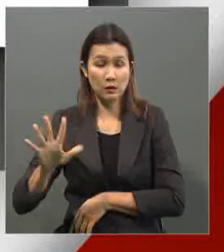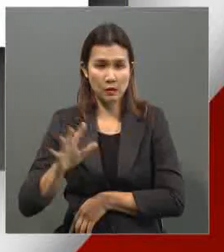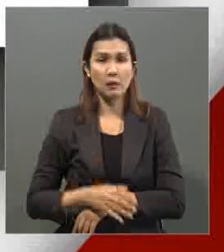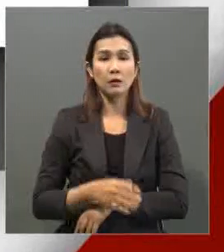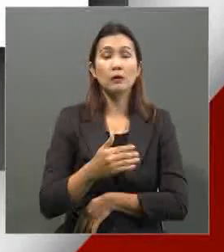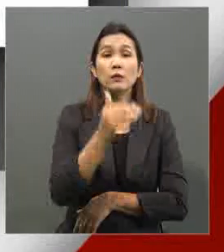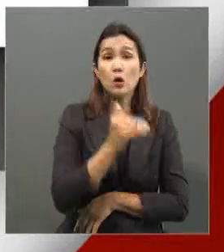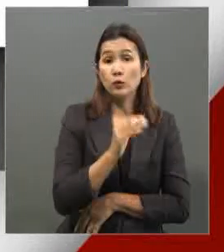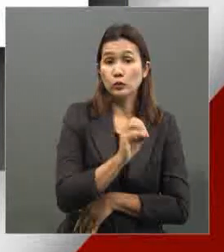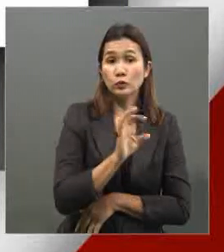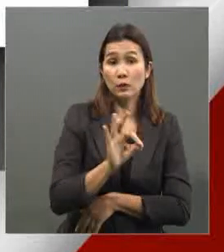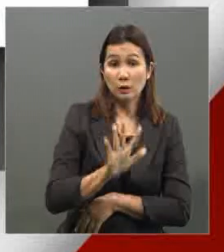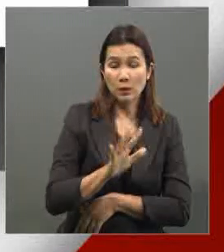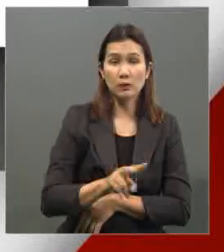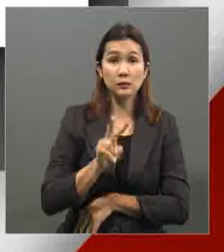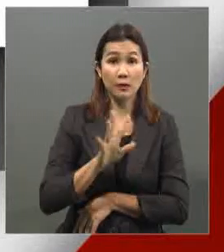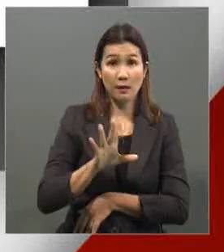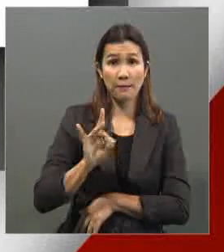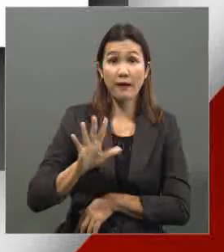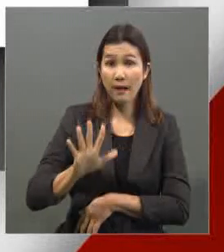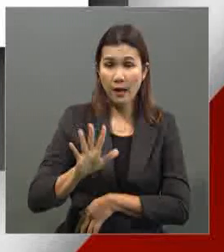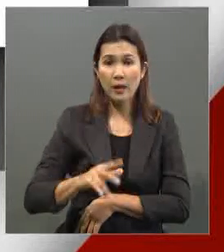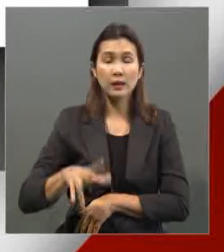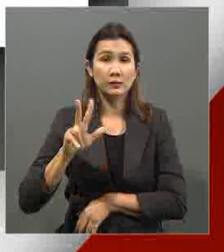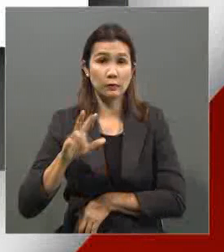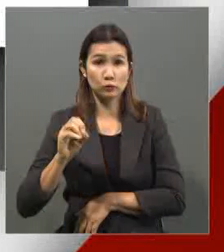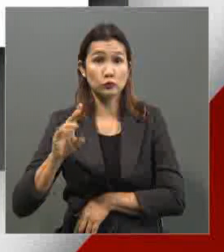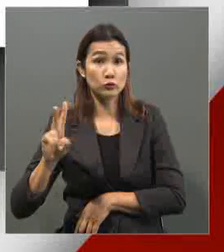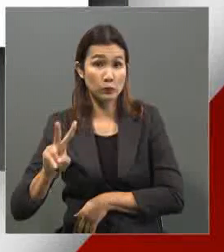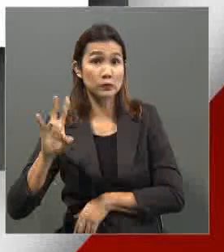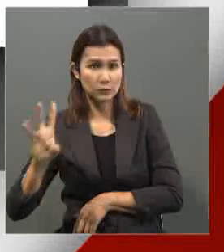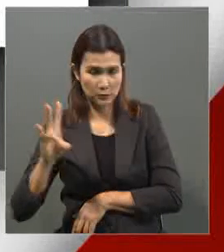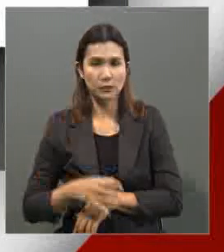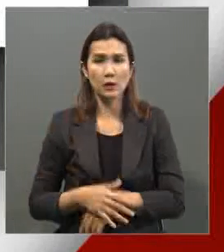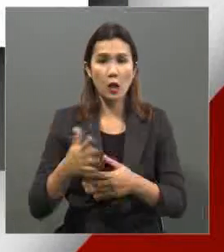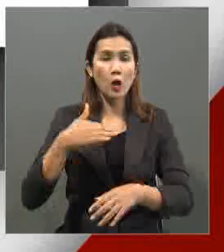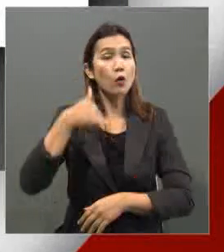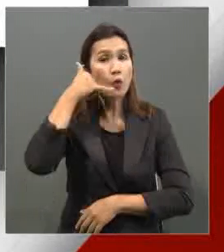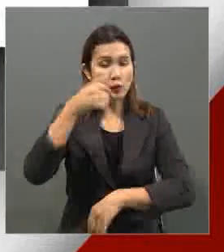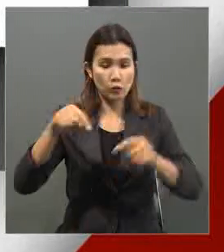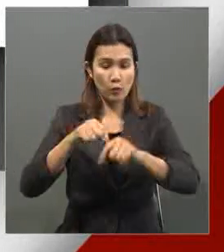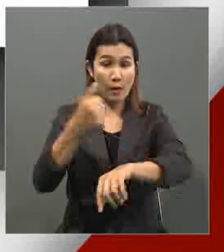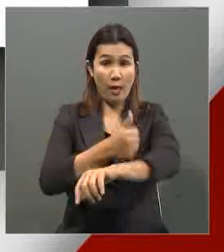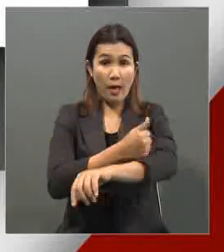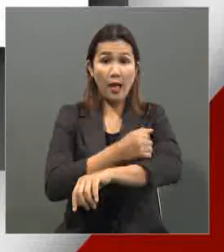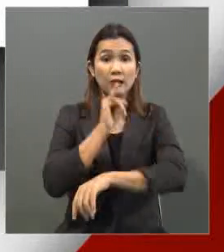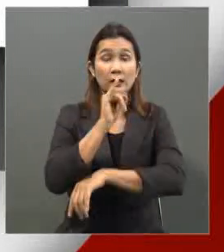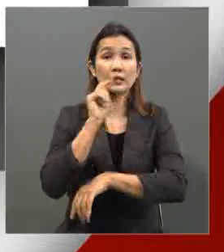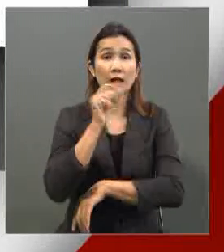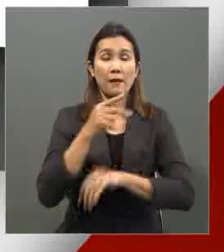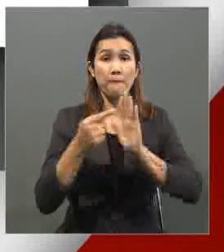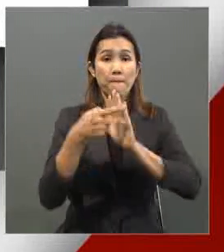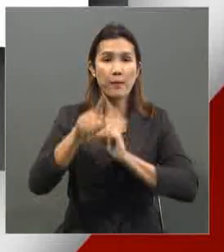0902585 3027และที่สำนักงานแรงงานไทยเปยครับหมายเลขโทรศัพท์ 02